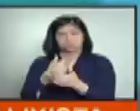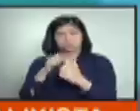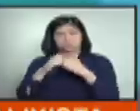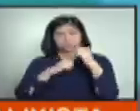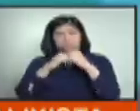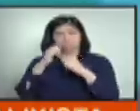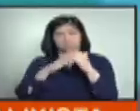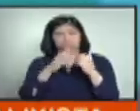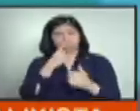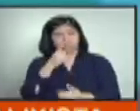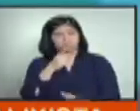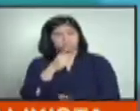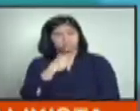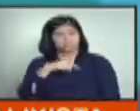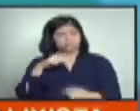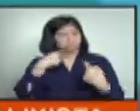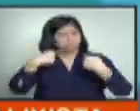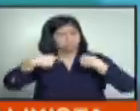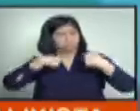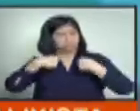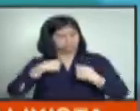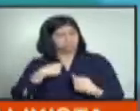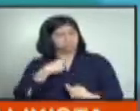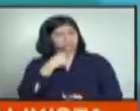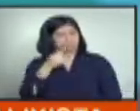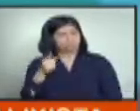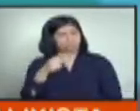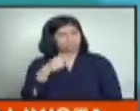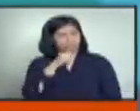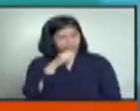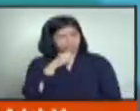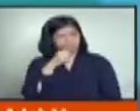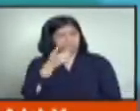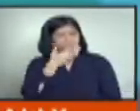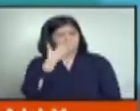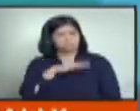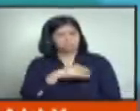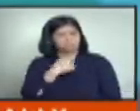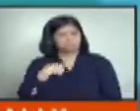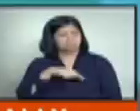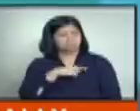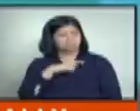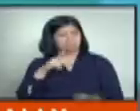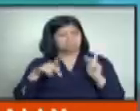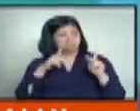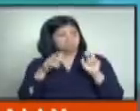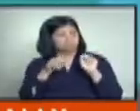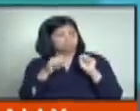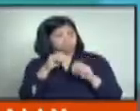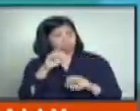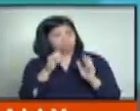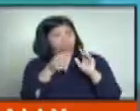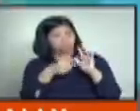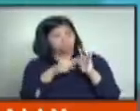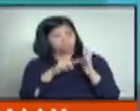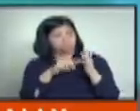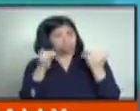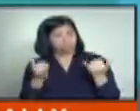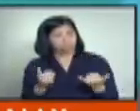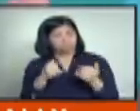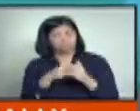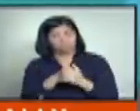na sabi niya, tayo ang tinuturo, boss. Hindi parang tayo lumalabas na masama sa tao. So ibig sabihin, sir, sa